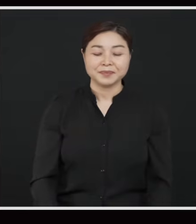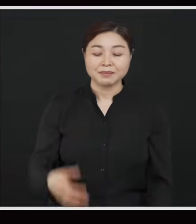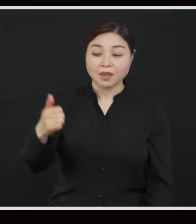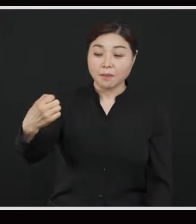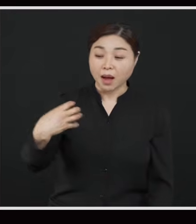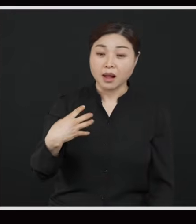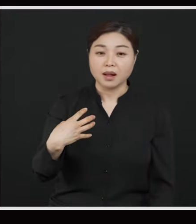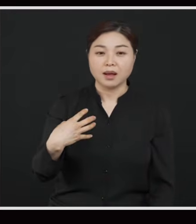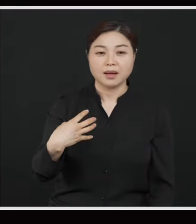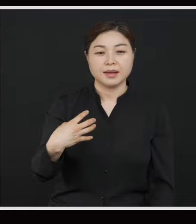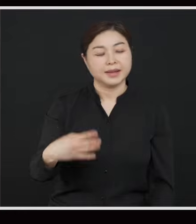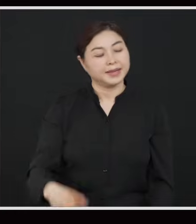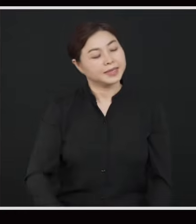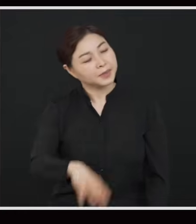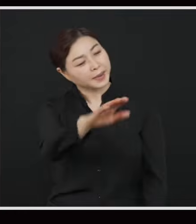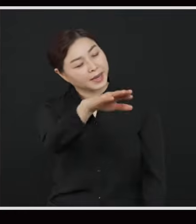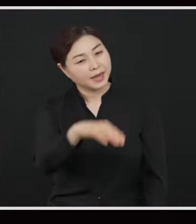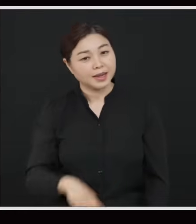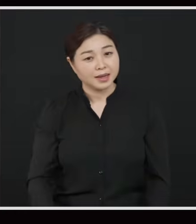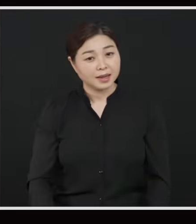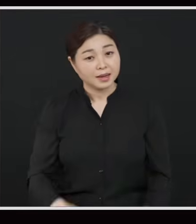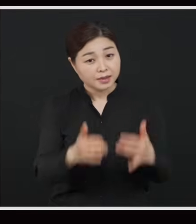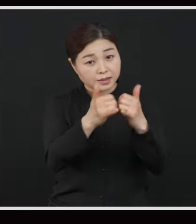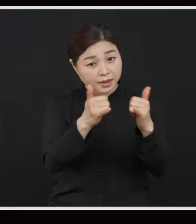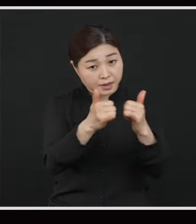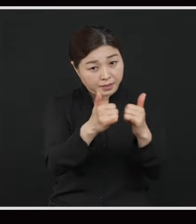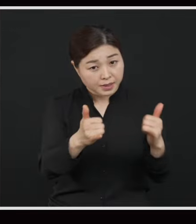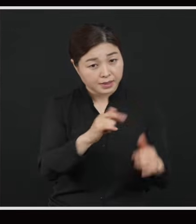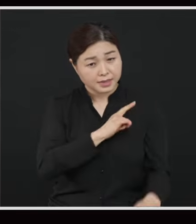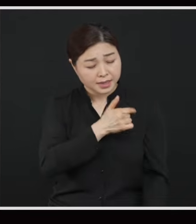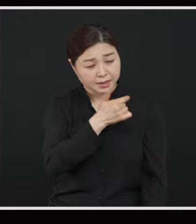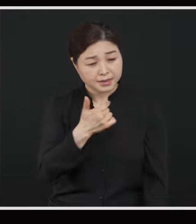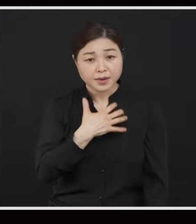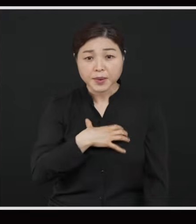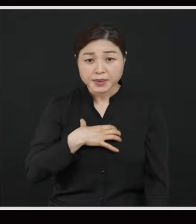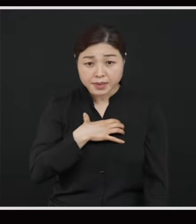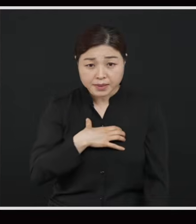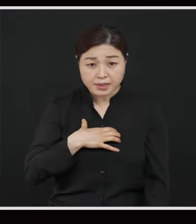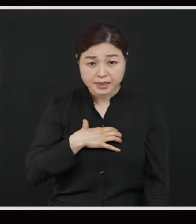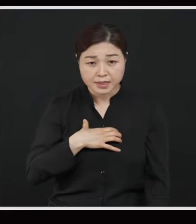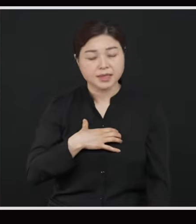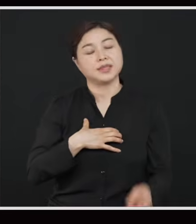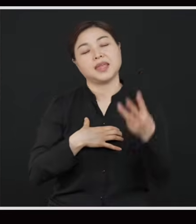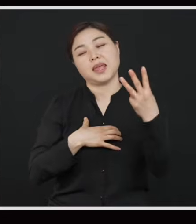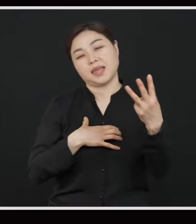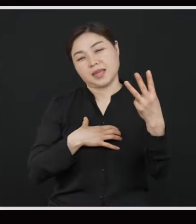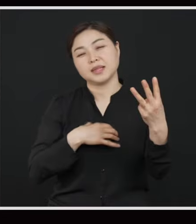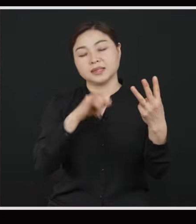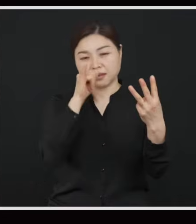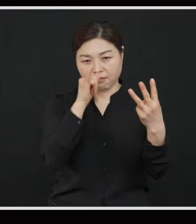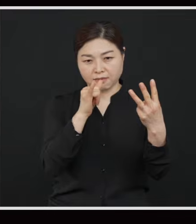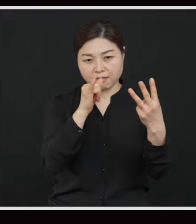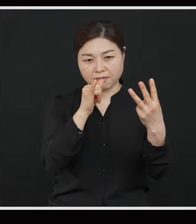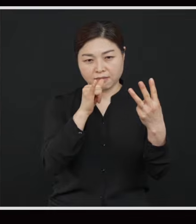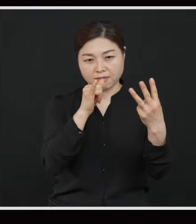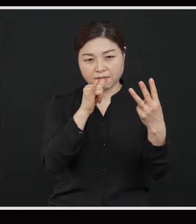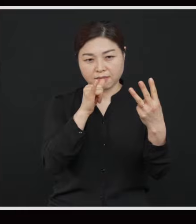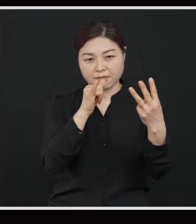얘기가 이거 봐, 사람의 가장 큰 걱정은 세 가지 정도로 나눌 수